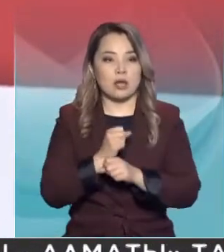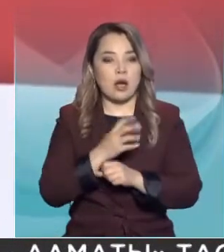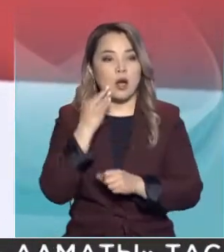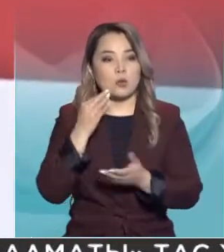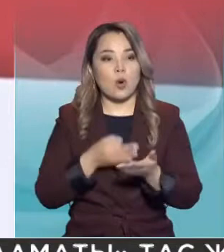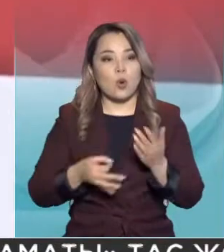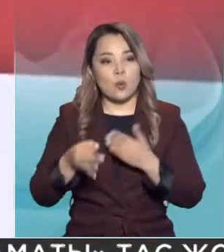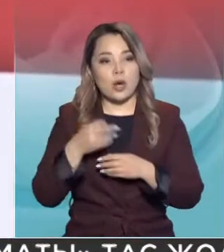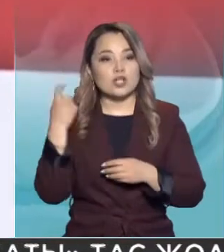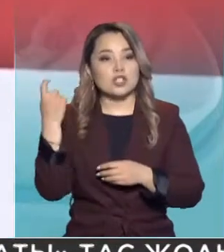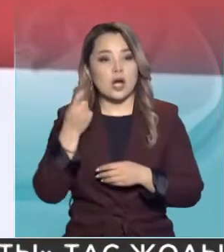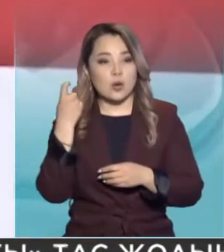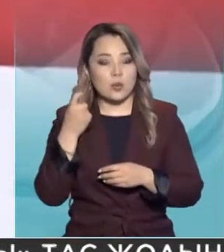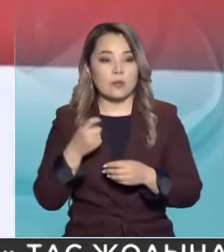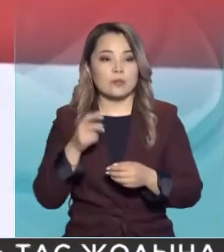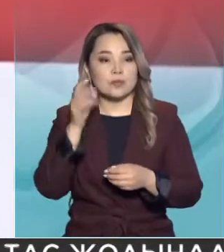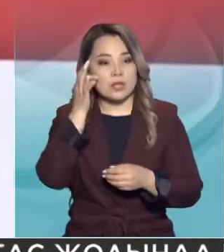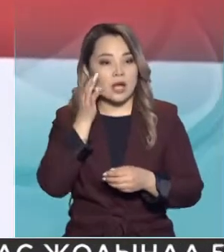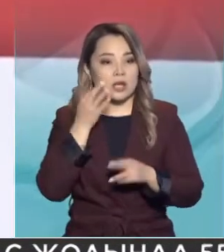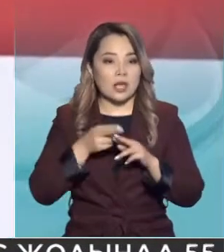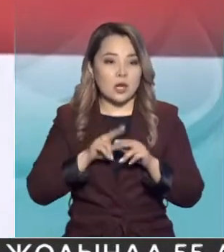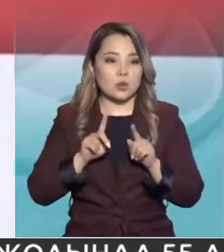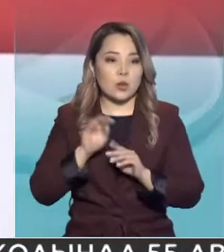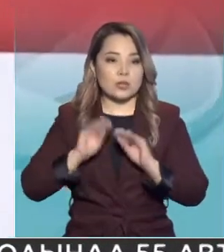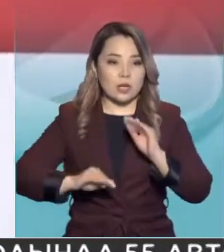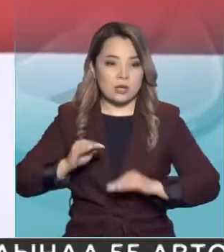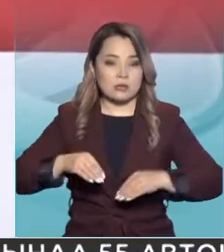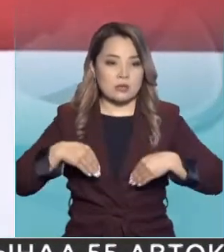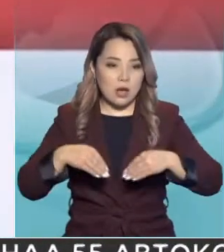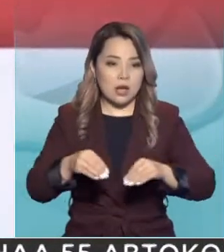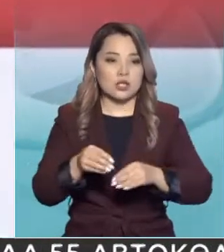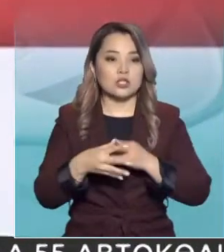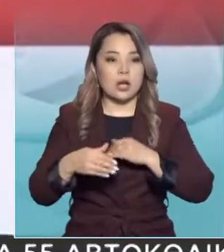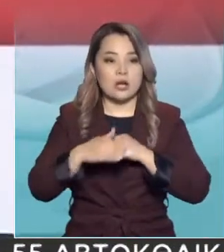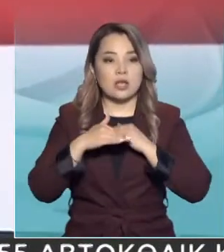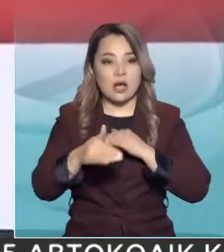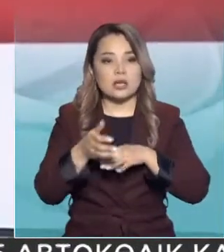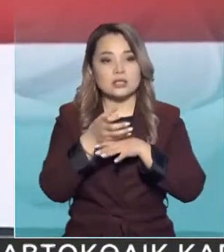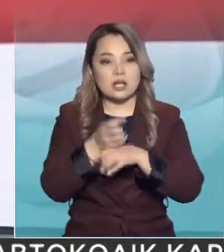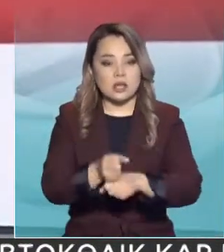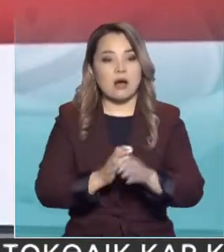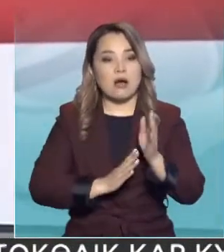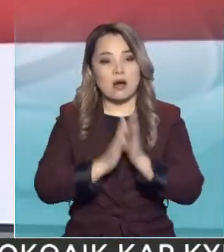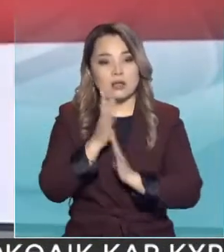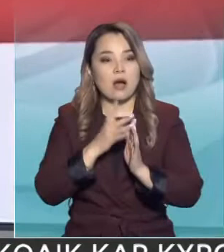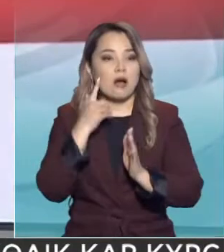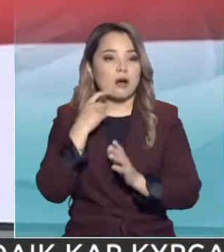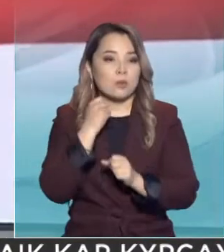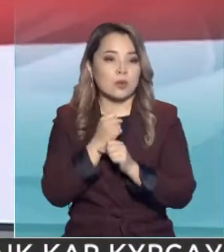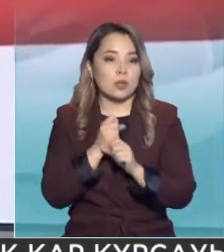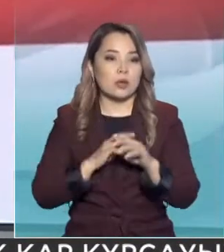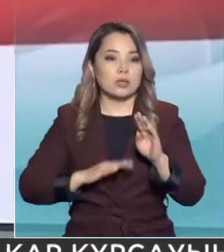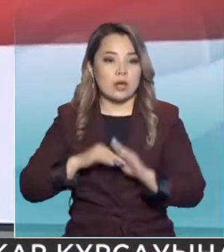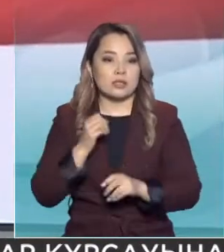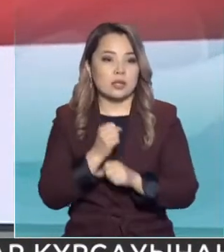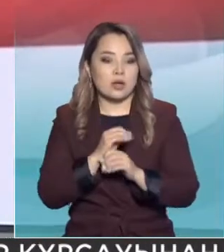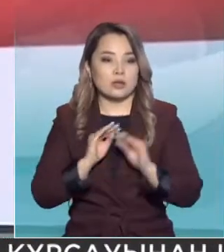Алматы облысының шаруалары биыл тәтті түбір себетін жер көлемін қысқартқан. Есесіне қамыстан қант өндіруді қолға